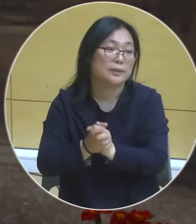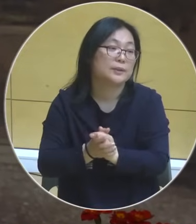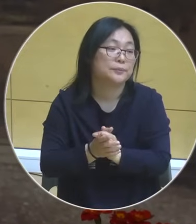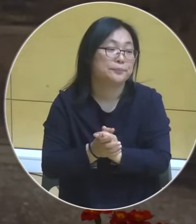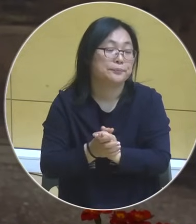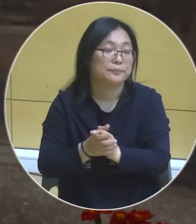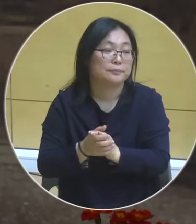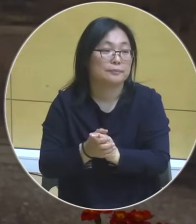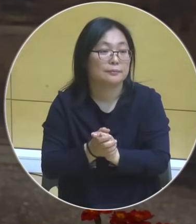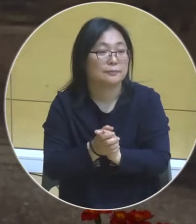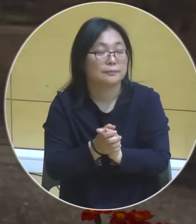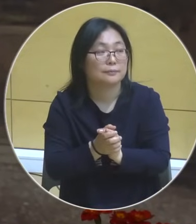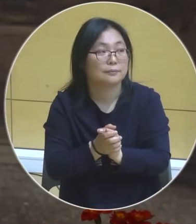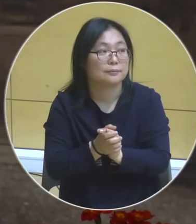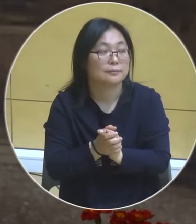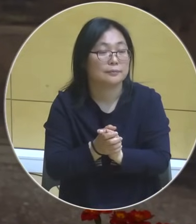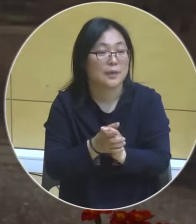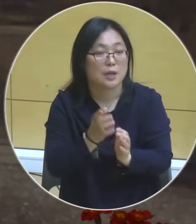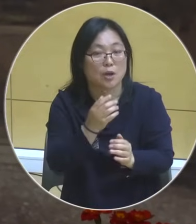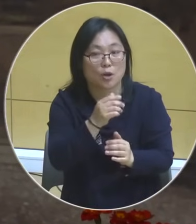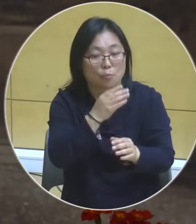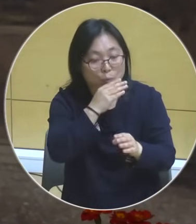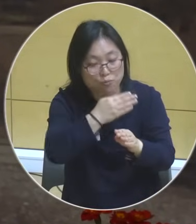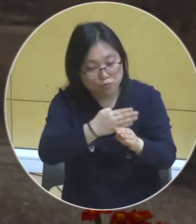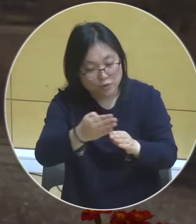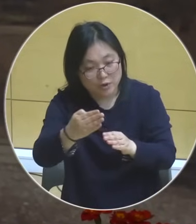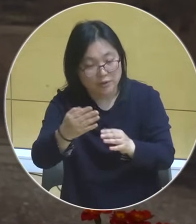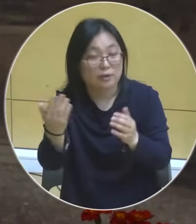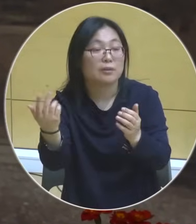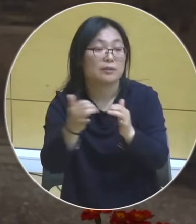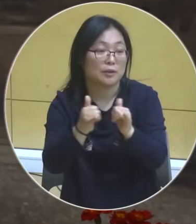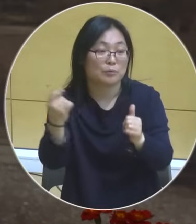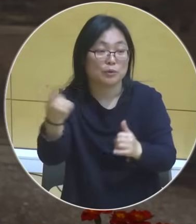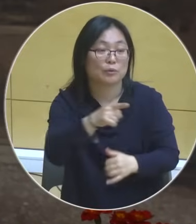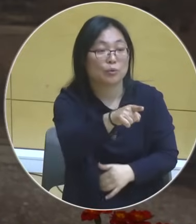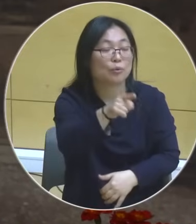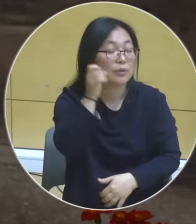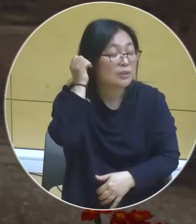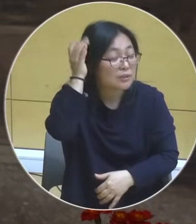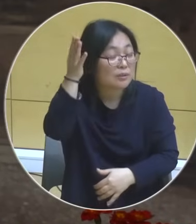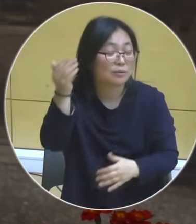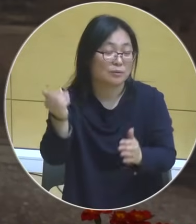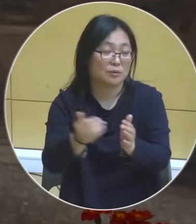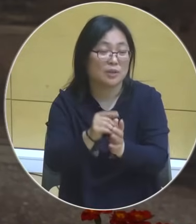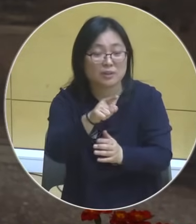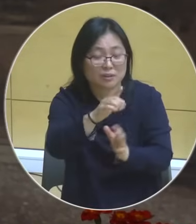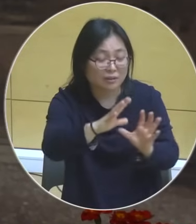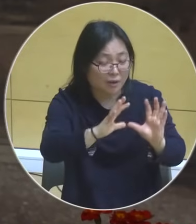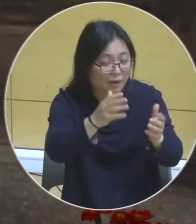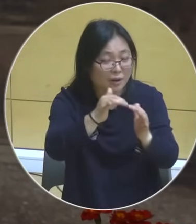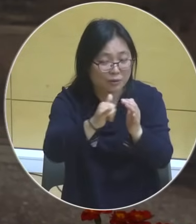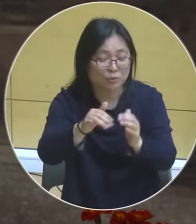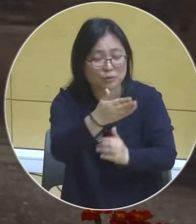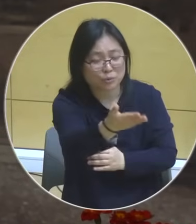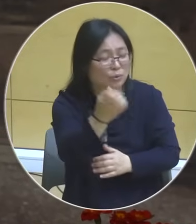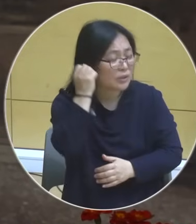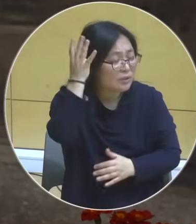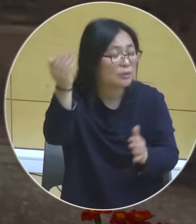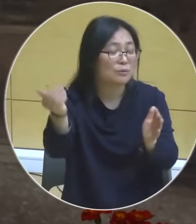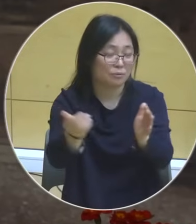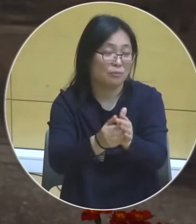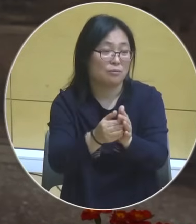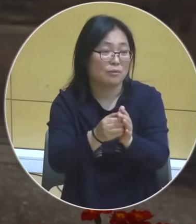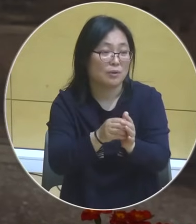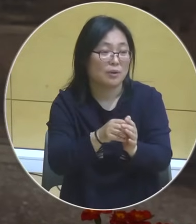그리고 이 북한의 간부들이 와서 하는 얘기가, 너는 잊혀진 존재야. 너희 나라와 너희 가족들에게도 너는 잊혀진